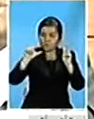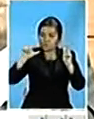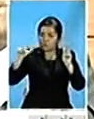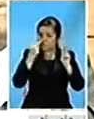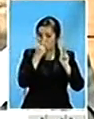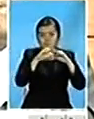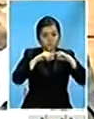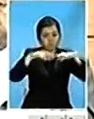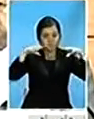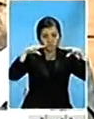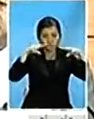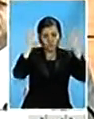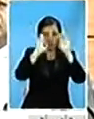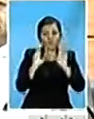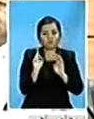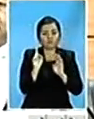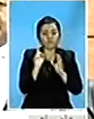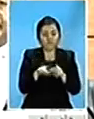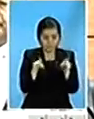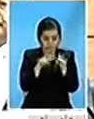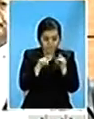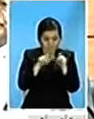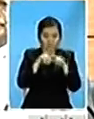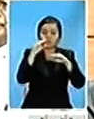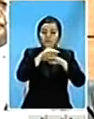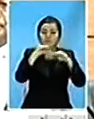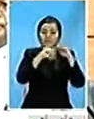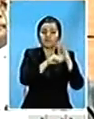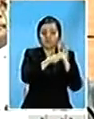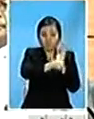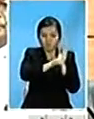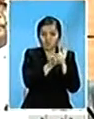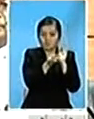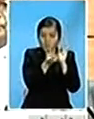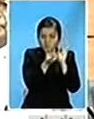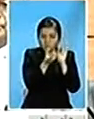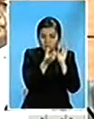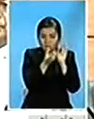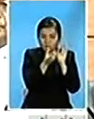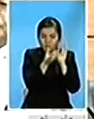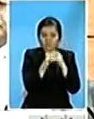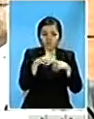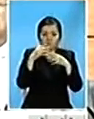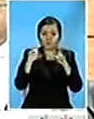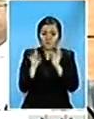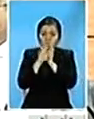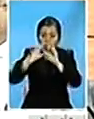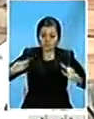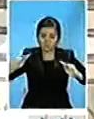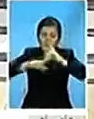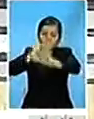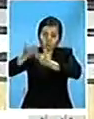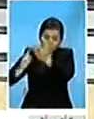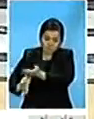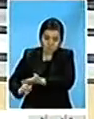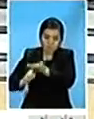ควรอย่างใดนอกเหนือจากนั้นนะครับในโครงการนี้เนี่ยล่าสุดก็มีการเสนอโดยกระทรวงพาณิชย์